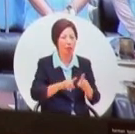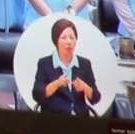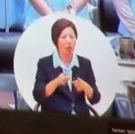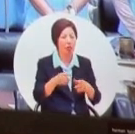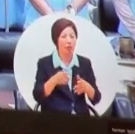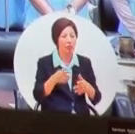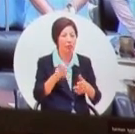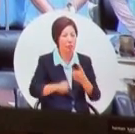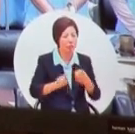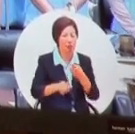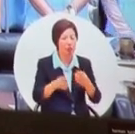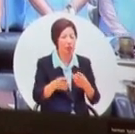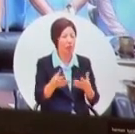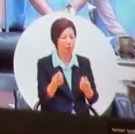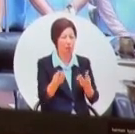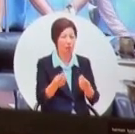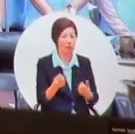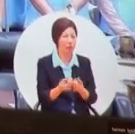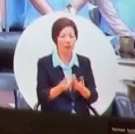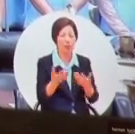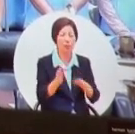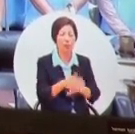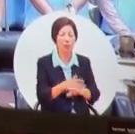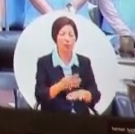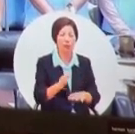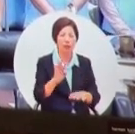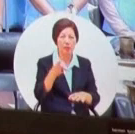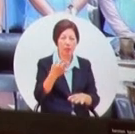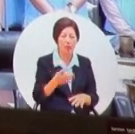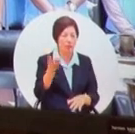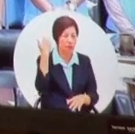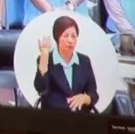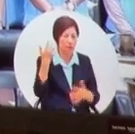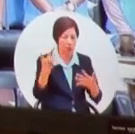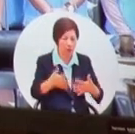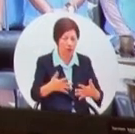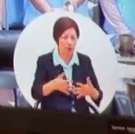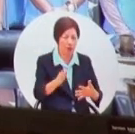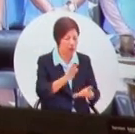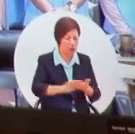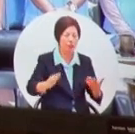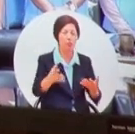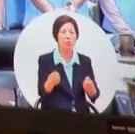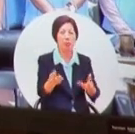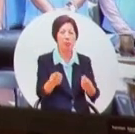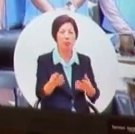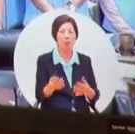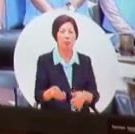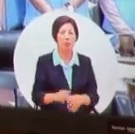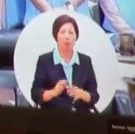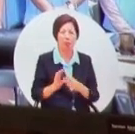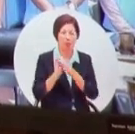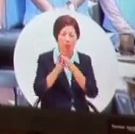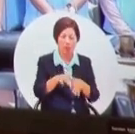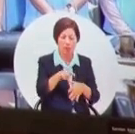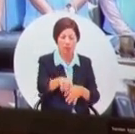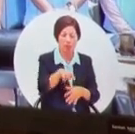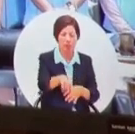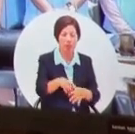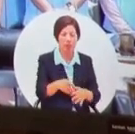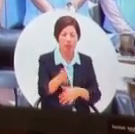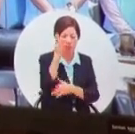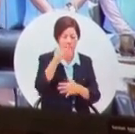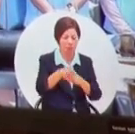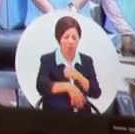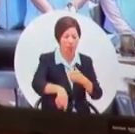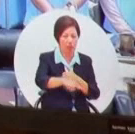出生有的，重点是以前的问题如果没有解决，在各个局处里面的这些事情，还有